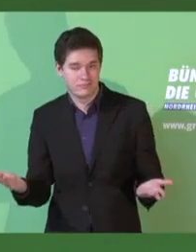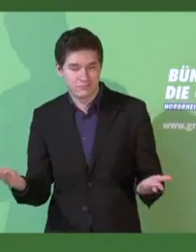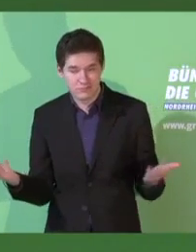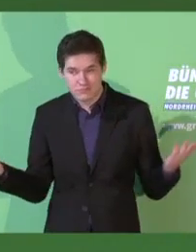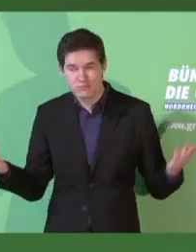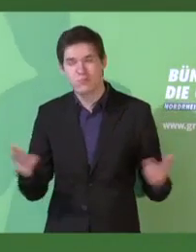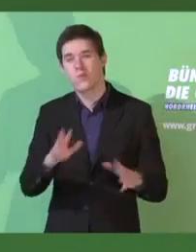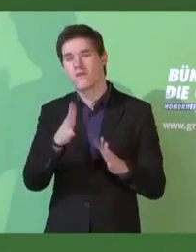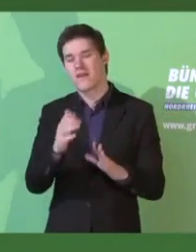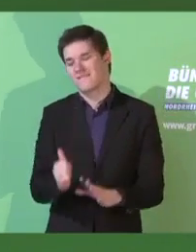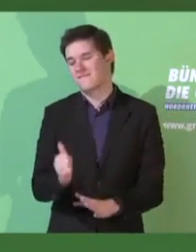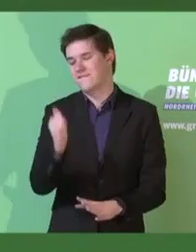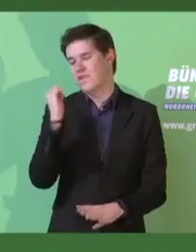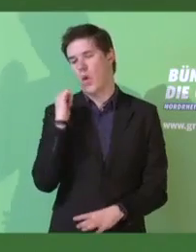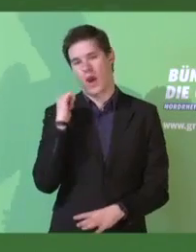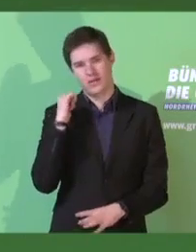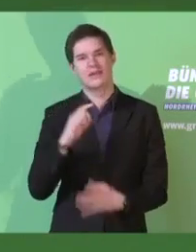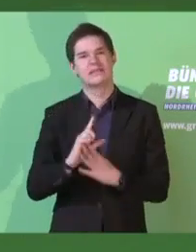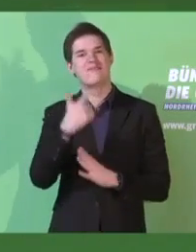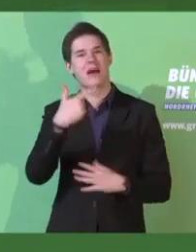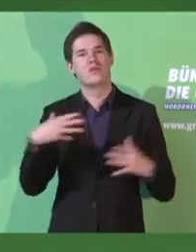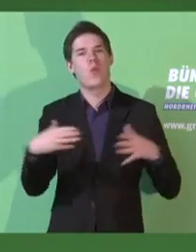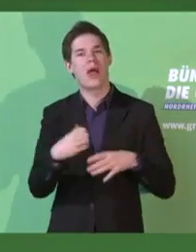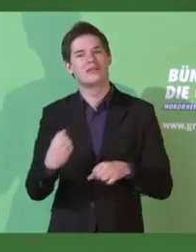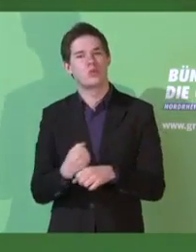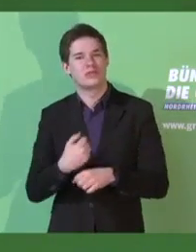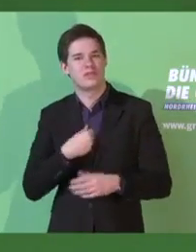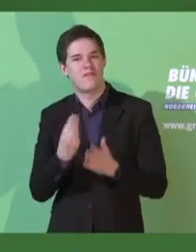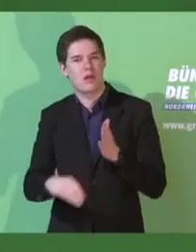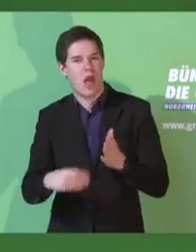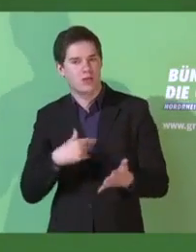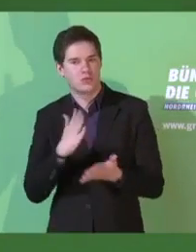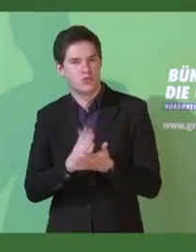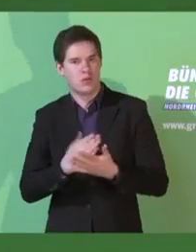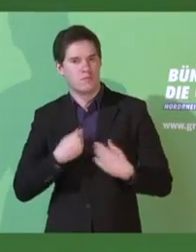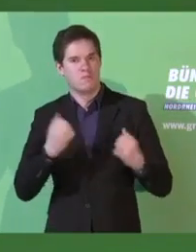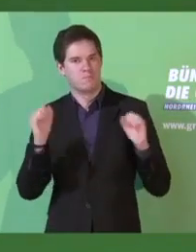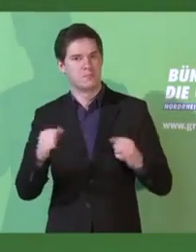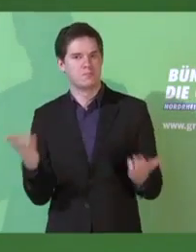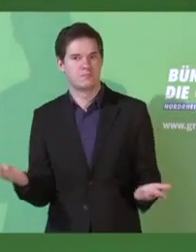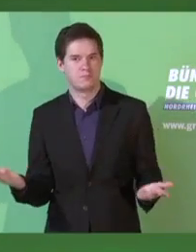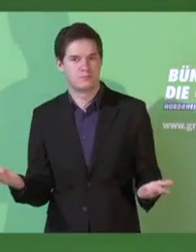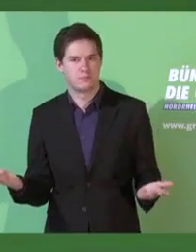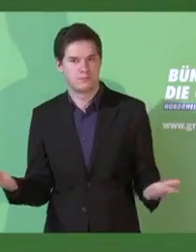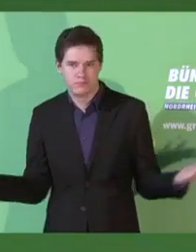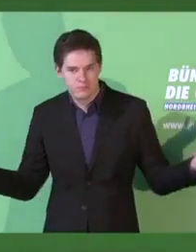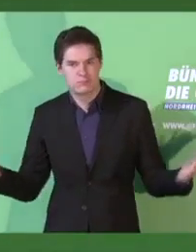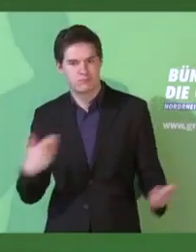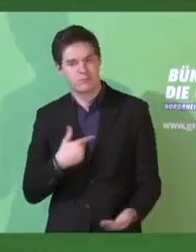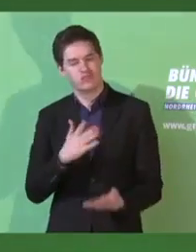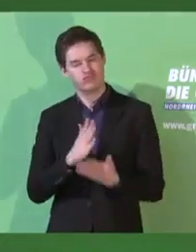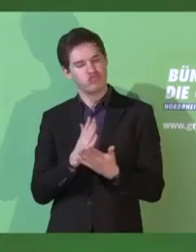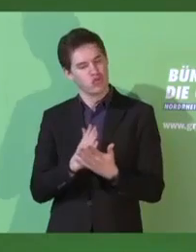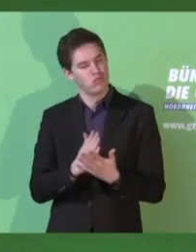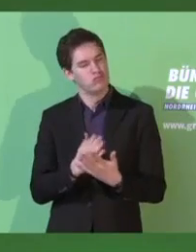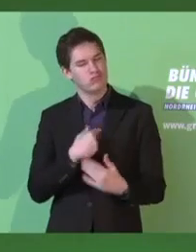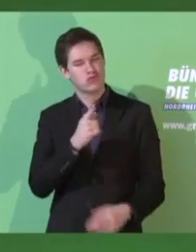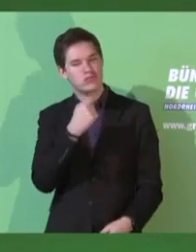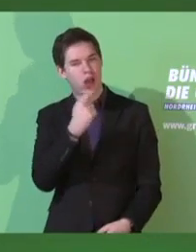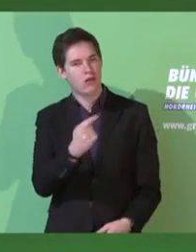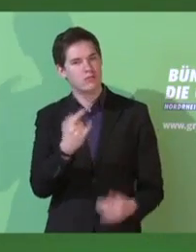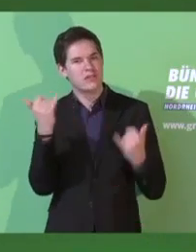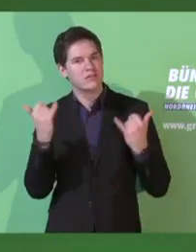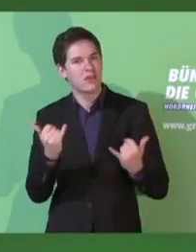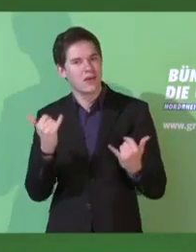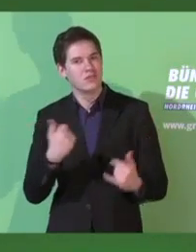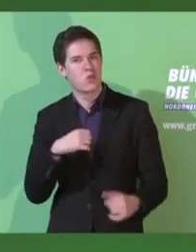Jahr unseren zweiten Koalitionsvertrag verabschiedet. Und man kann sagen, damit haben wir eine Erfolgsgeschichte begonnen,